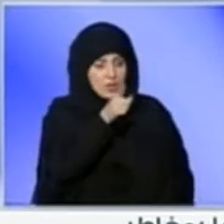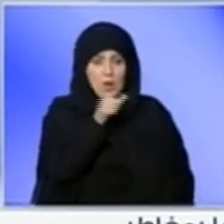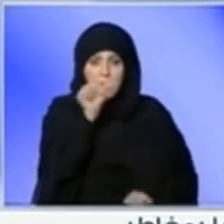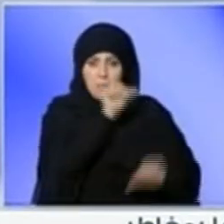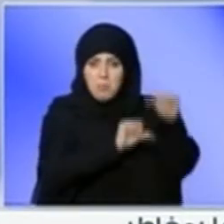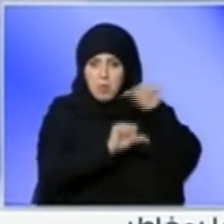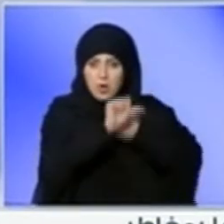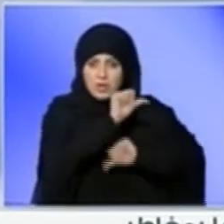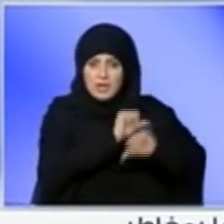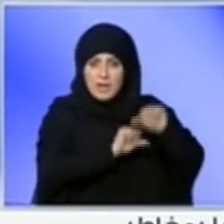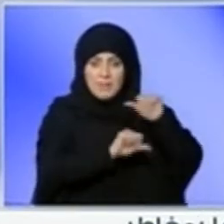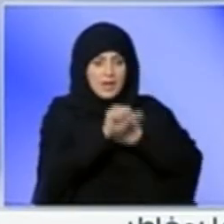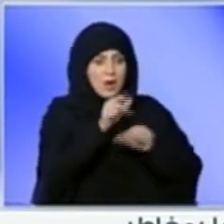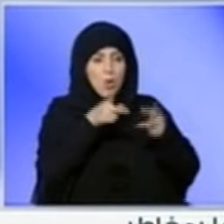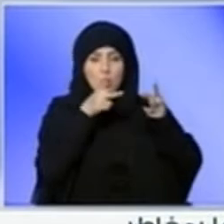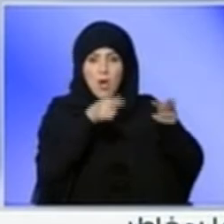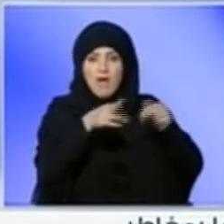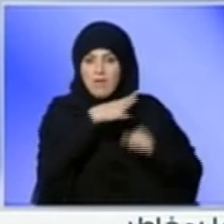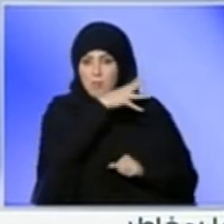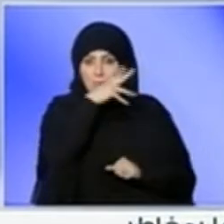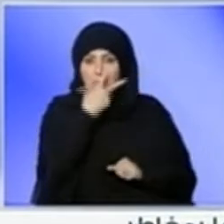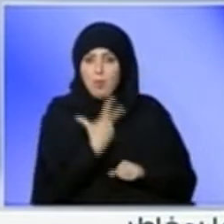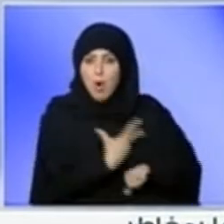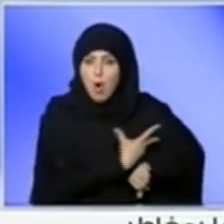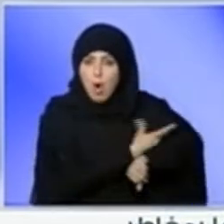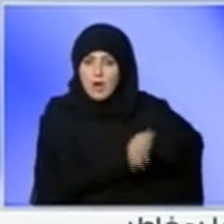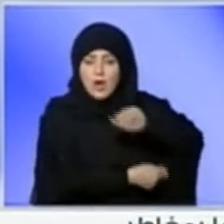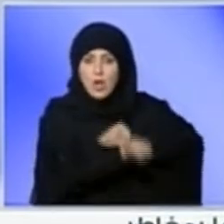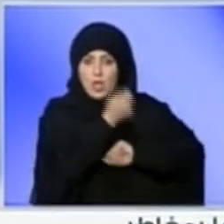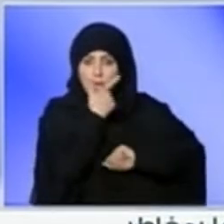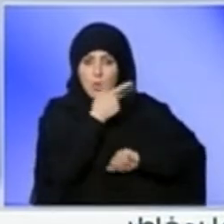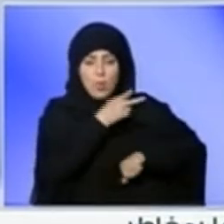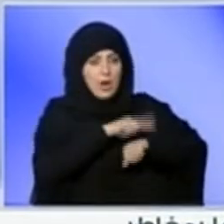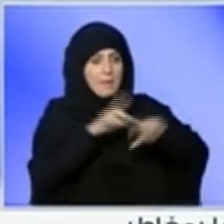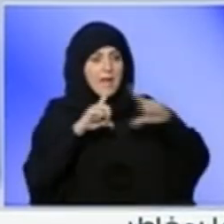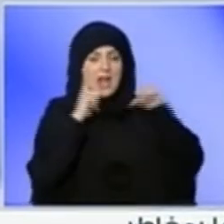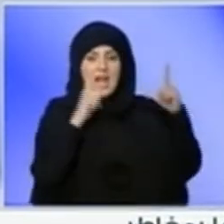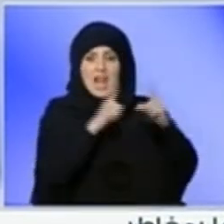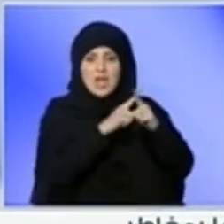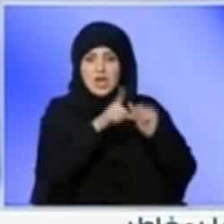المختبر ومختبر مكافحة المنشطات ولجنة قطر لمكافحة